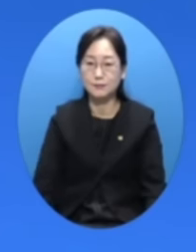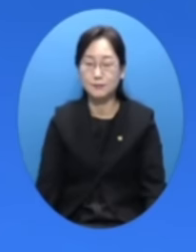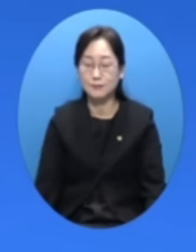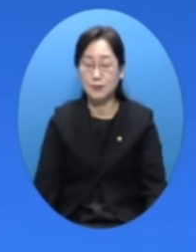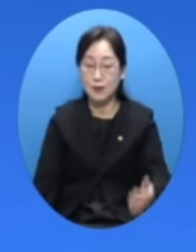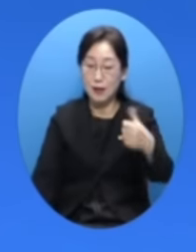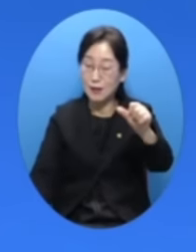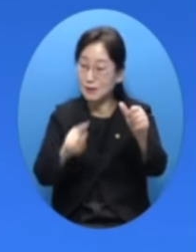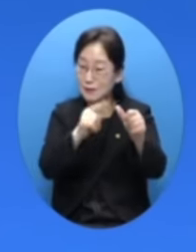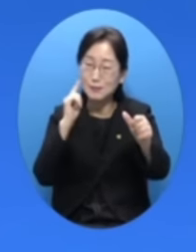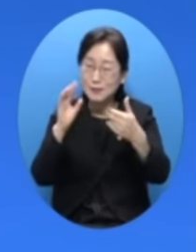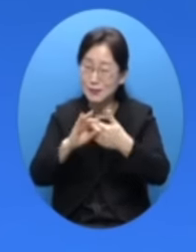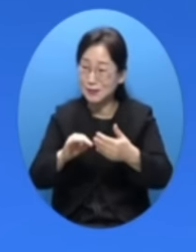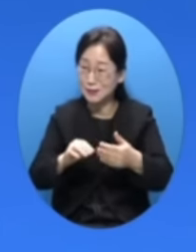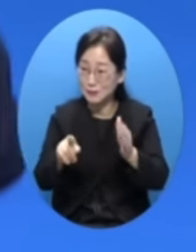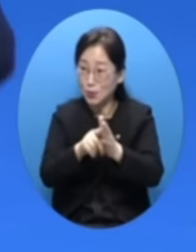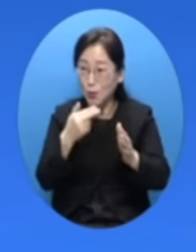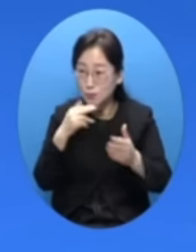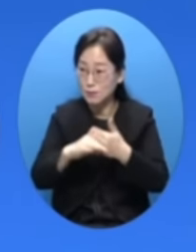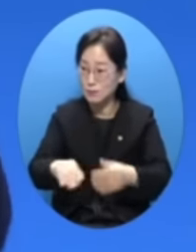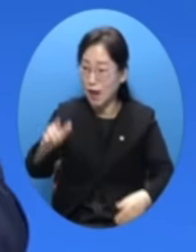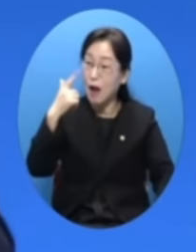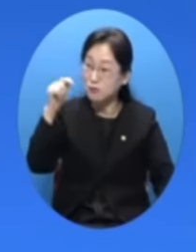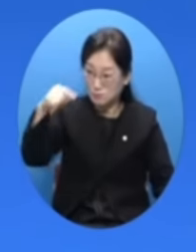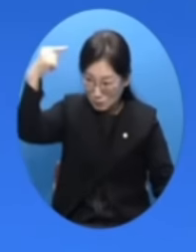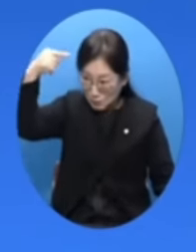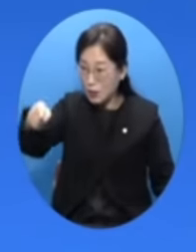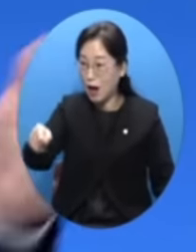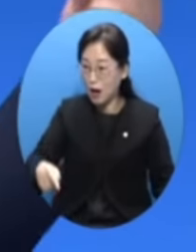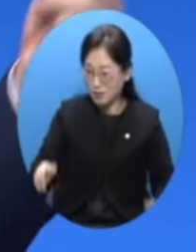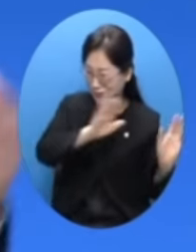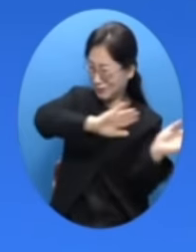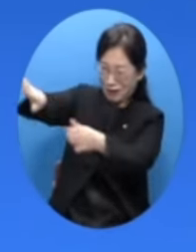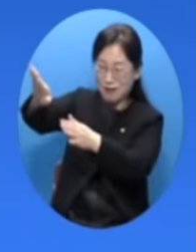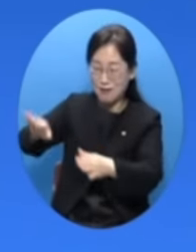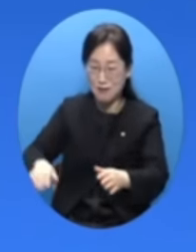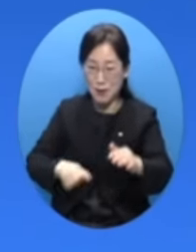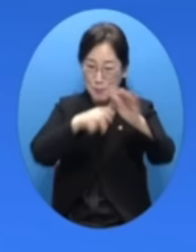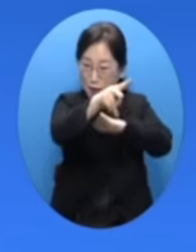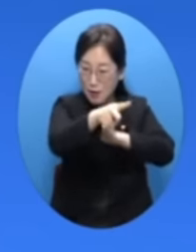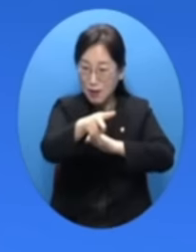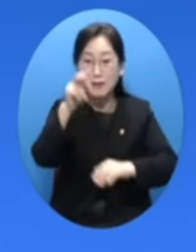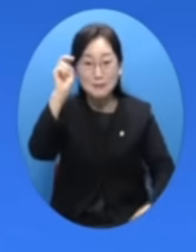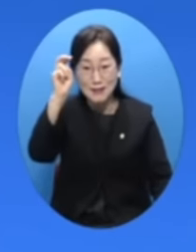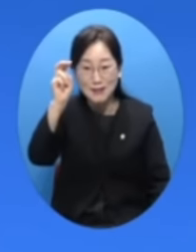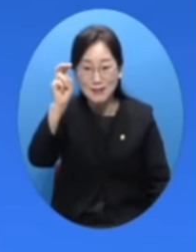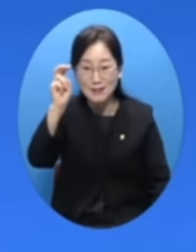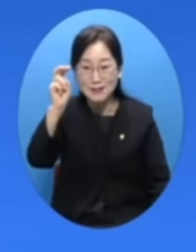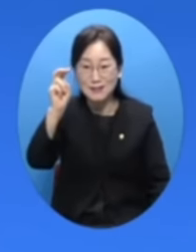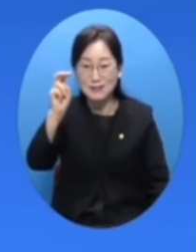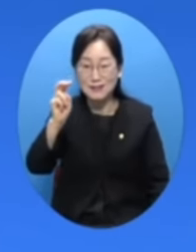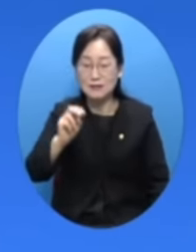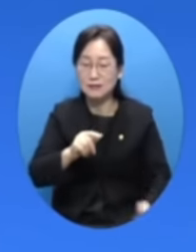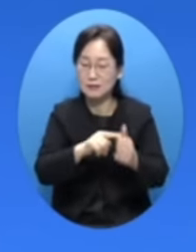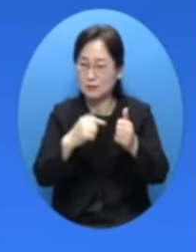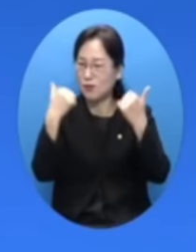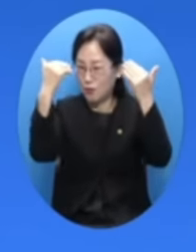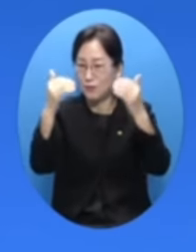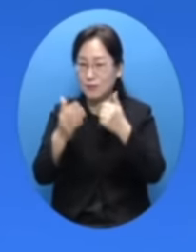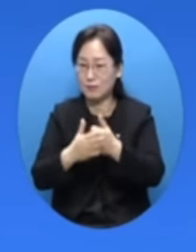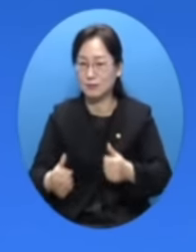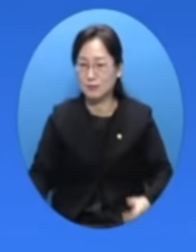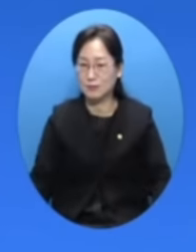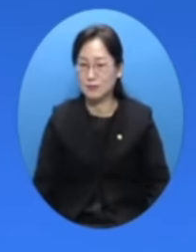믿음이 없으면 아버지 정신 나가셨어요? 밀치고 뛰어내려가서도 될 거 이렇게 될 만한 나이입니다.